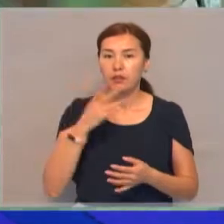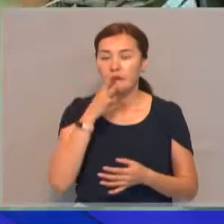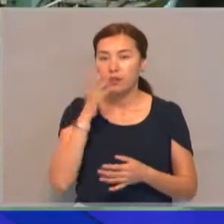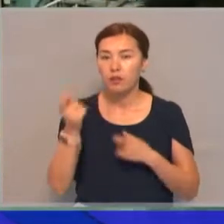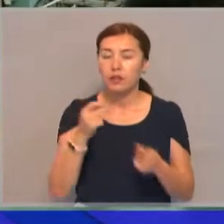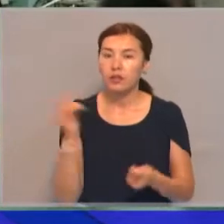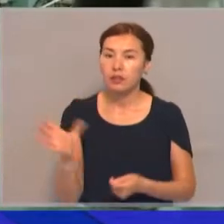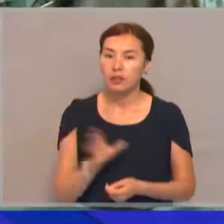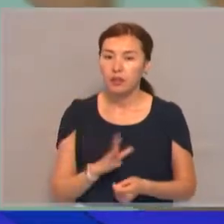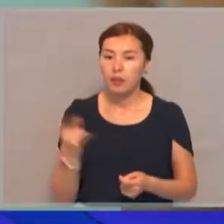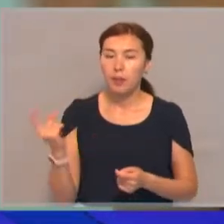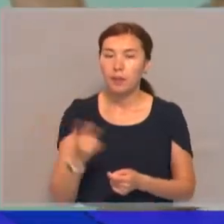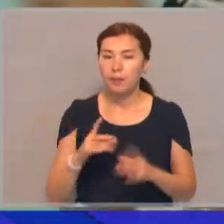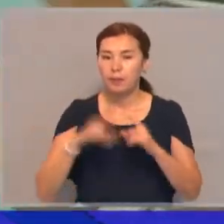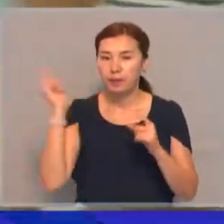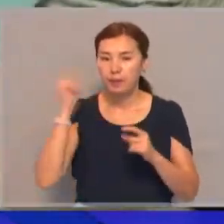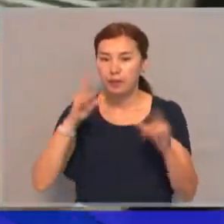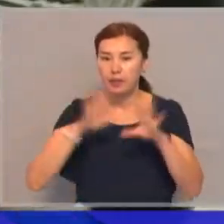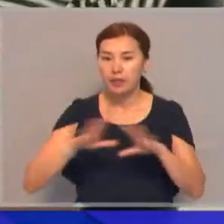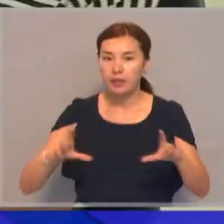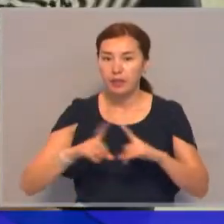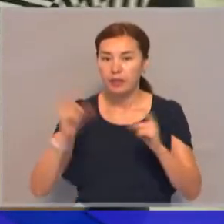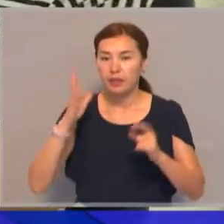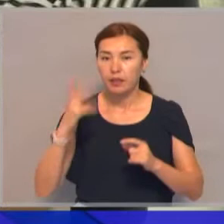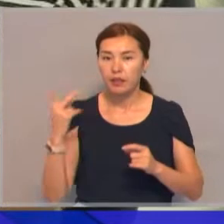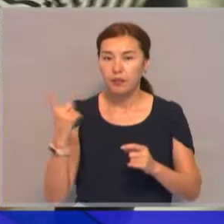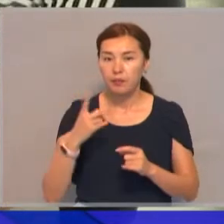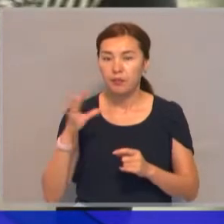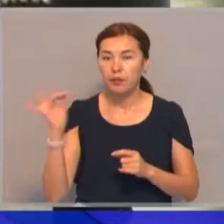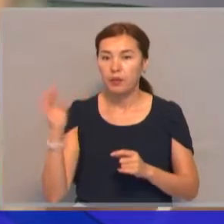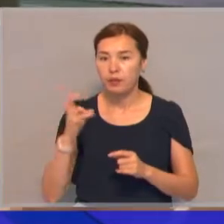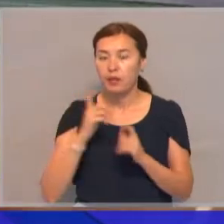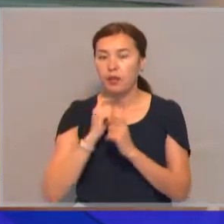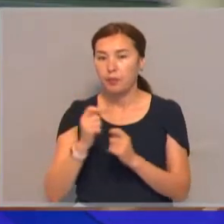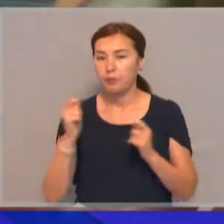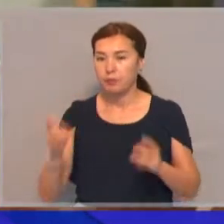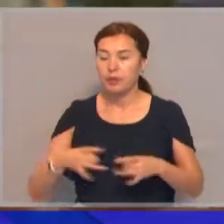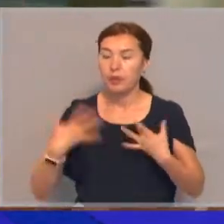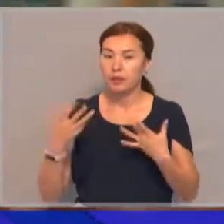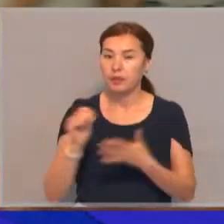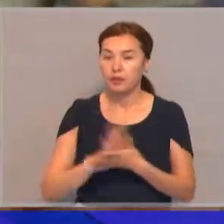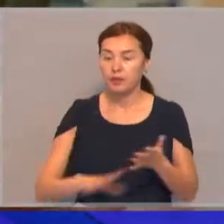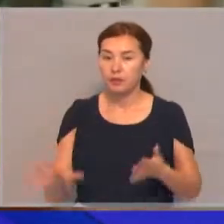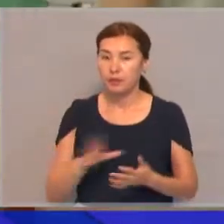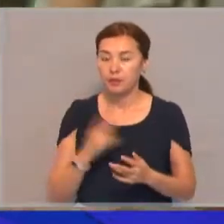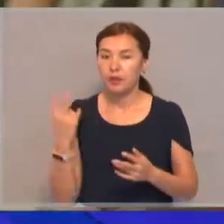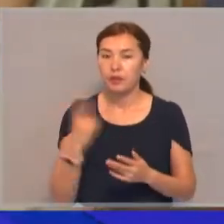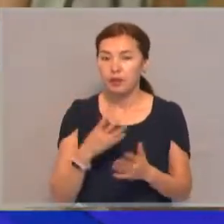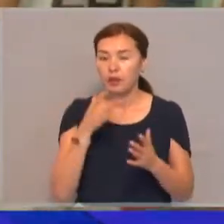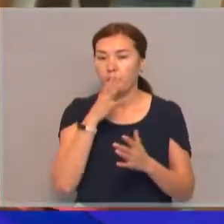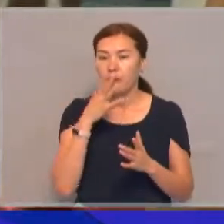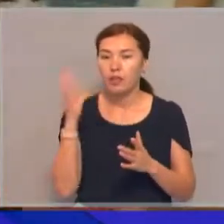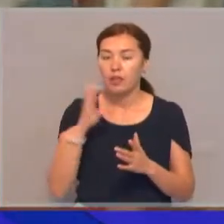кезеңде ұйымдастырылады. Алғашында мектеп оқушылары арасында өтіп, бірінші маусым күні марапаттау салтанаты жүргізіледі. Ал екінші